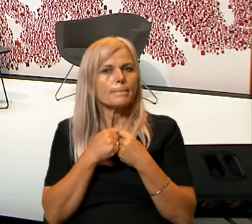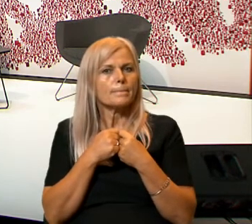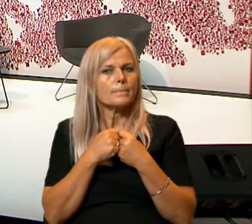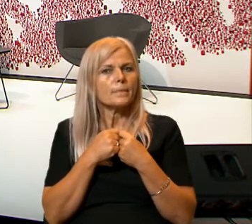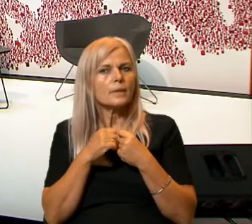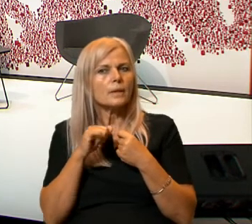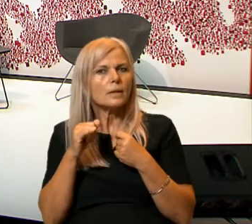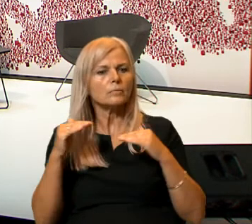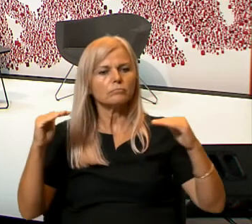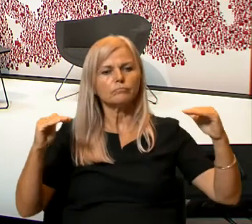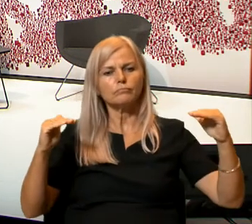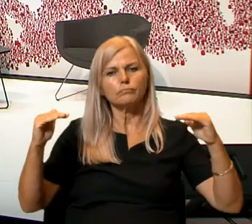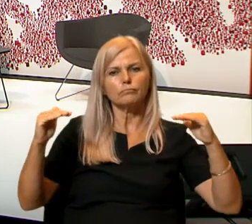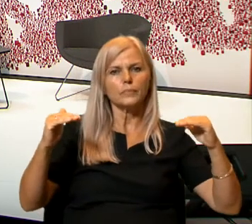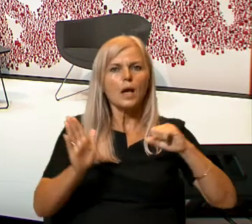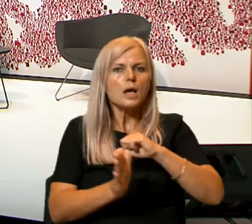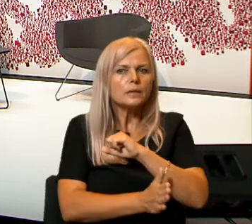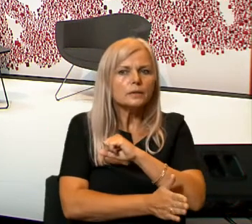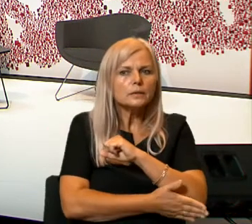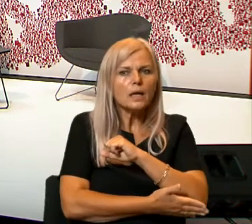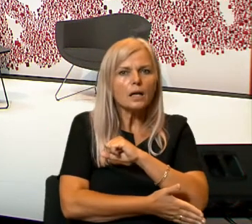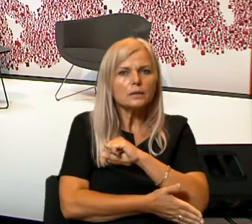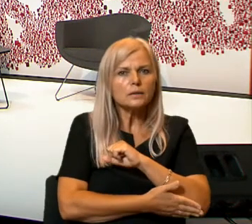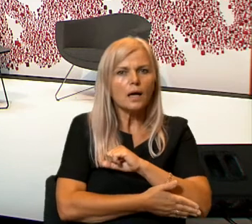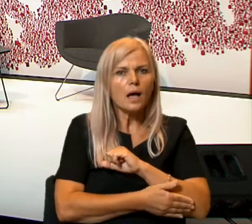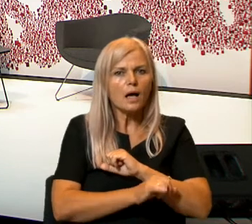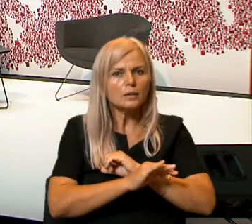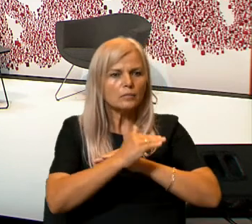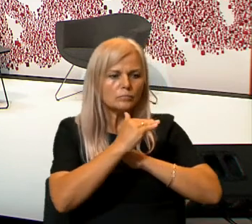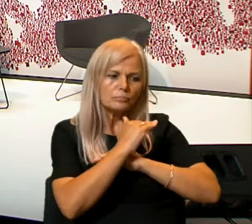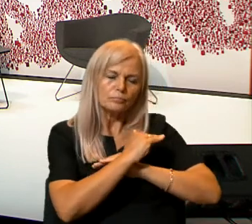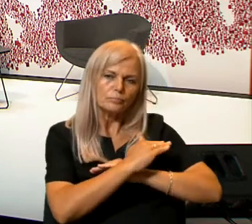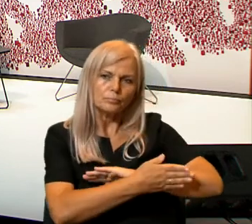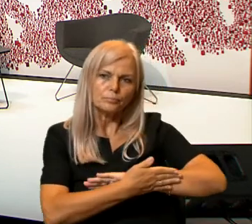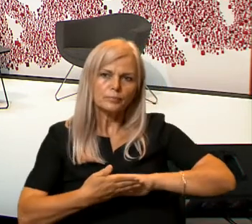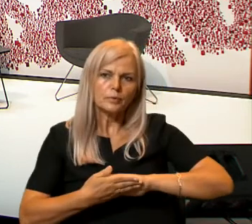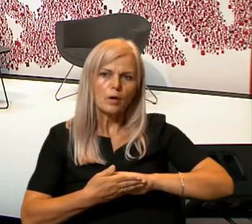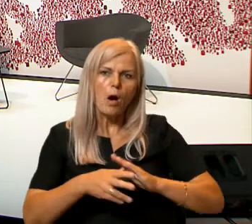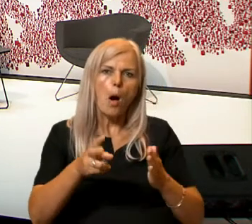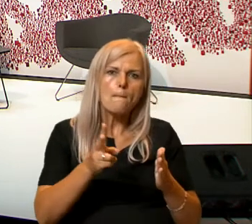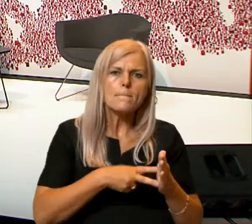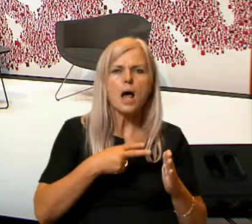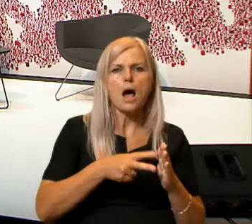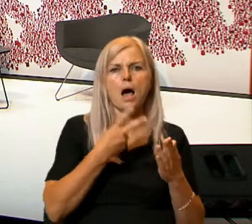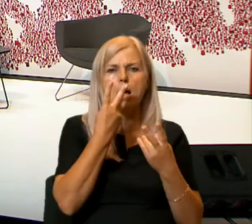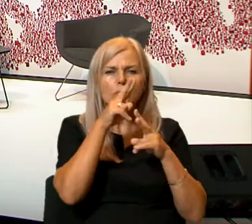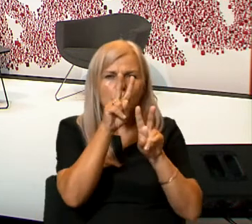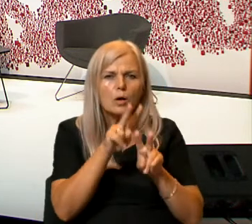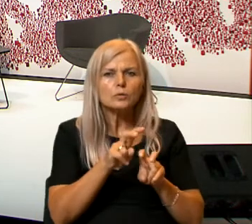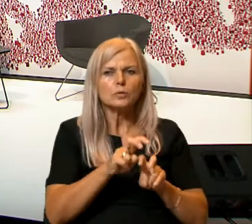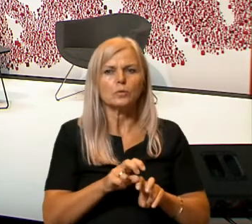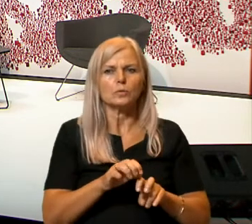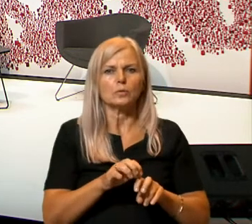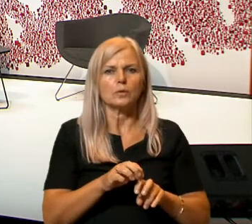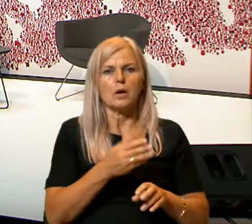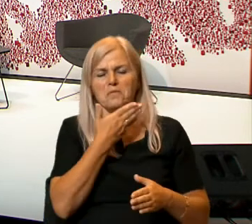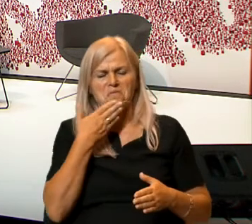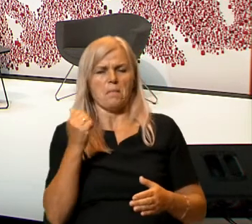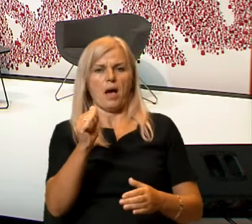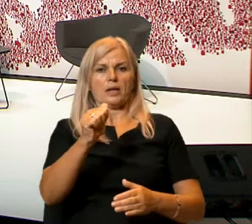o tej zasadzie, której nie da się, o braku kontroli nad pewnymi zjawiskami. Nie ma